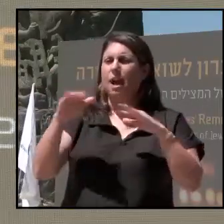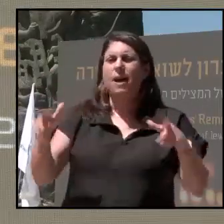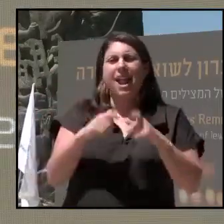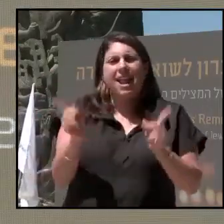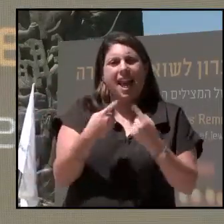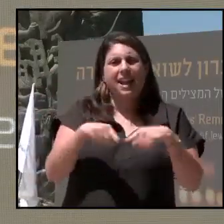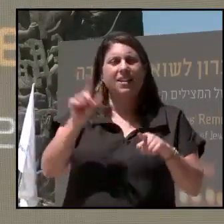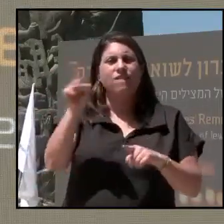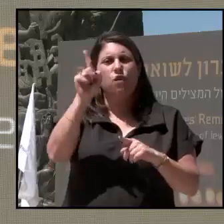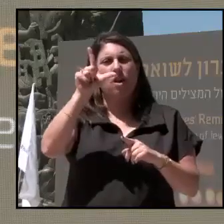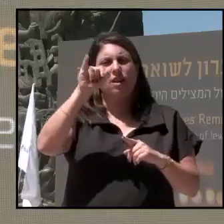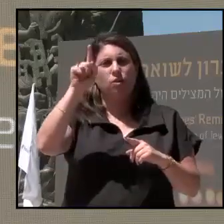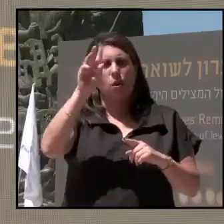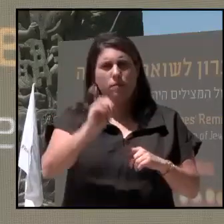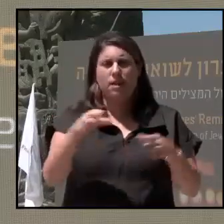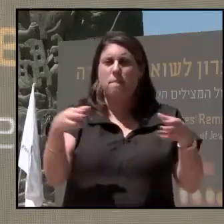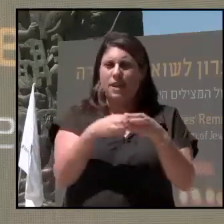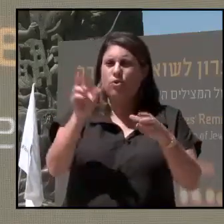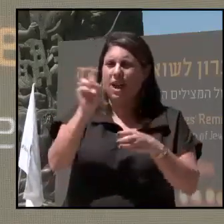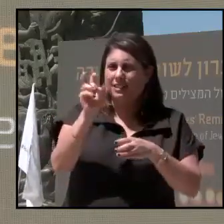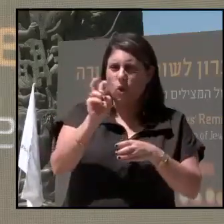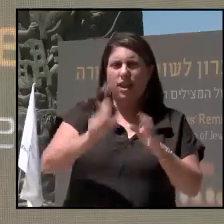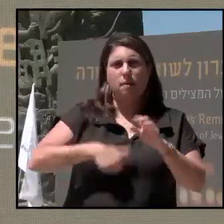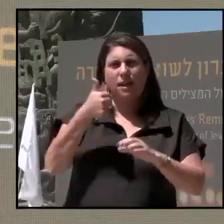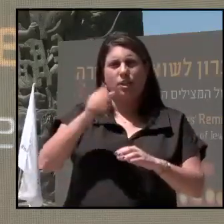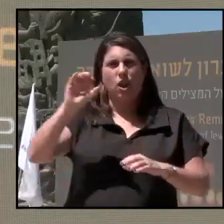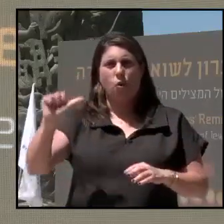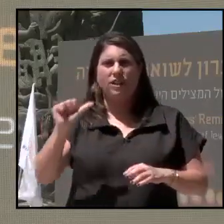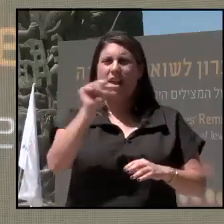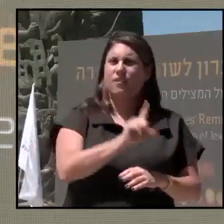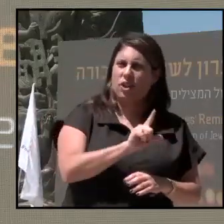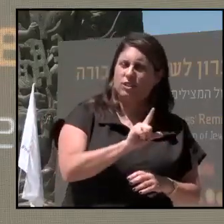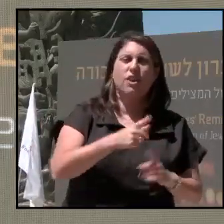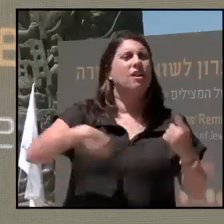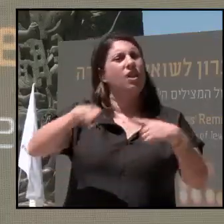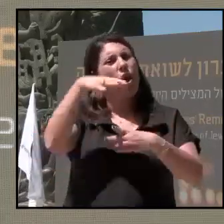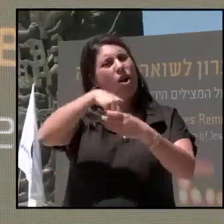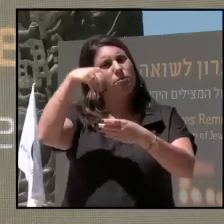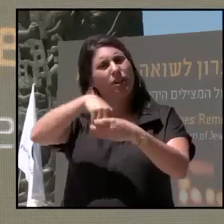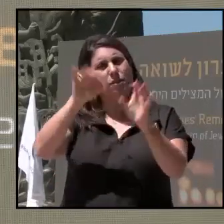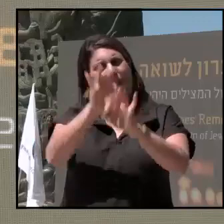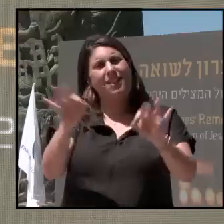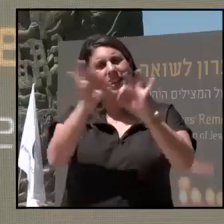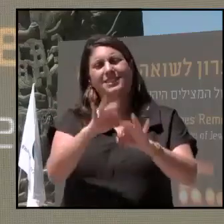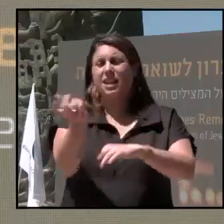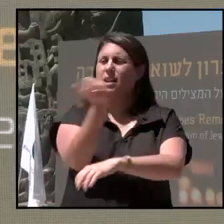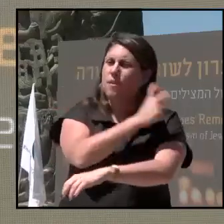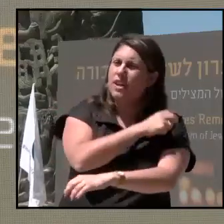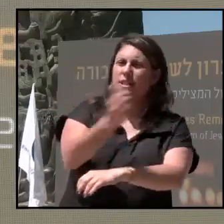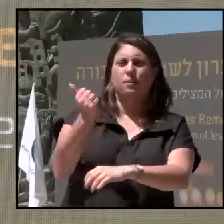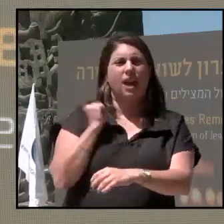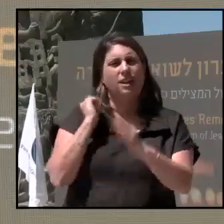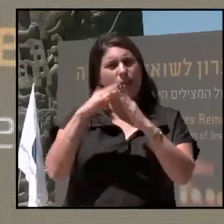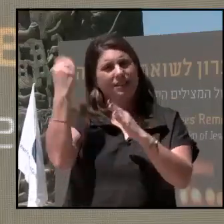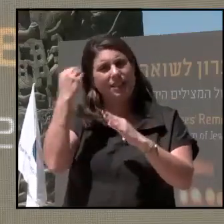ווליום מגוש ציון בניהולה של אוריה ליפשיץ, ולכל המשתתפים בטקס, למפקדי וחיילי בית